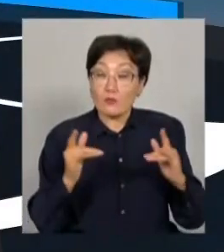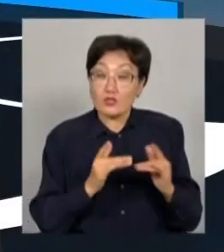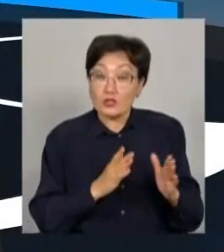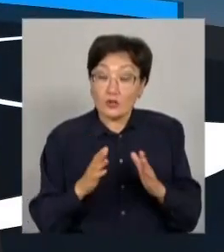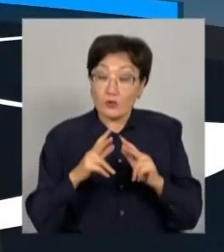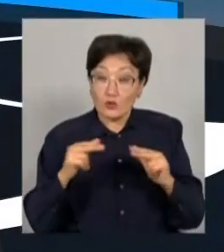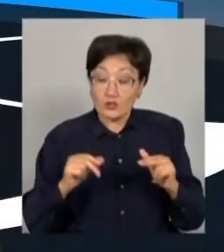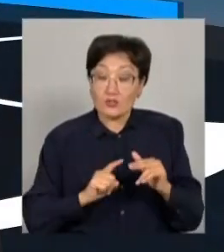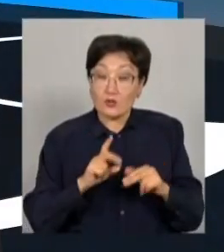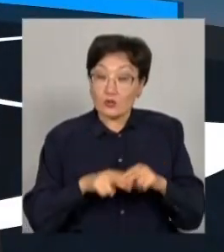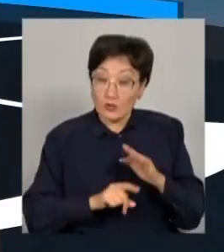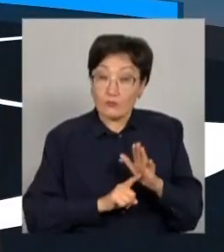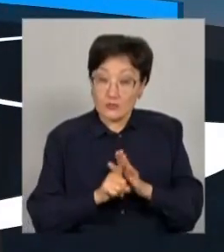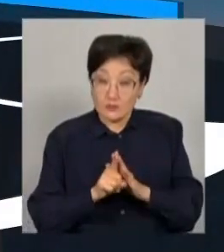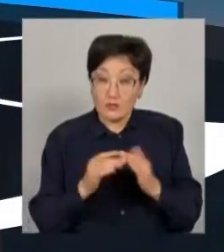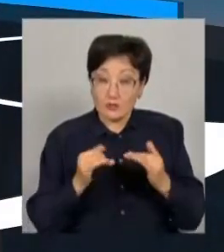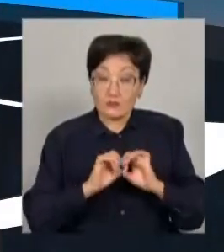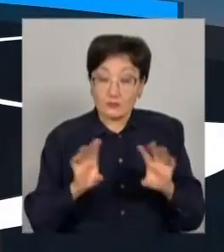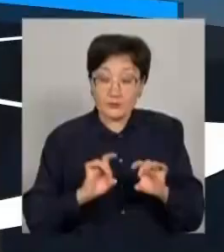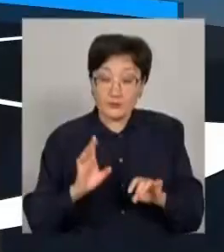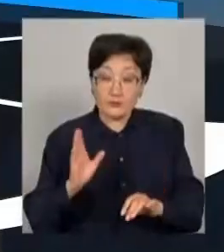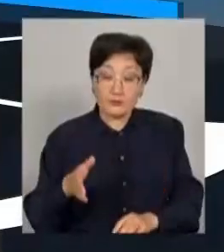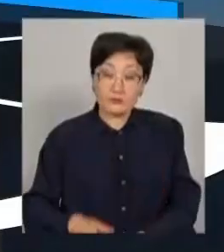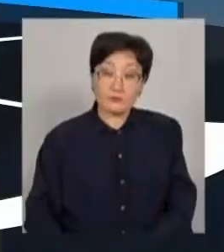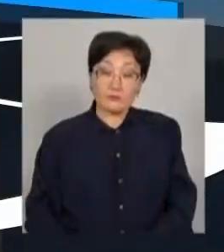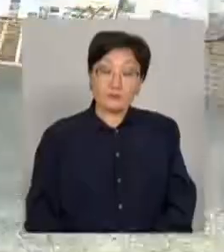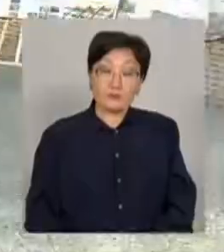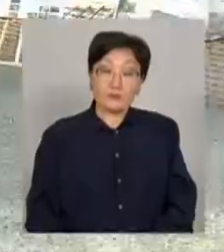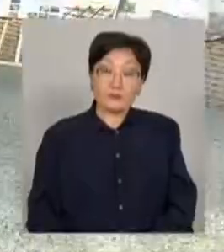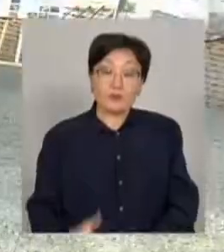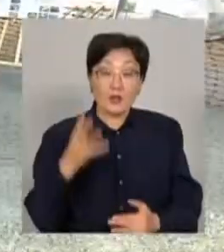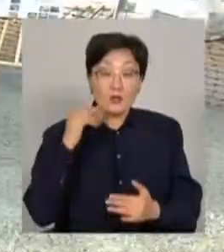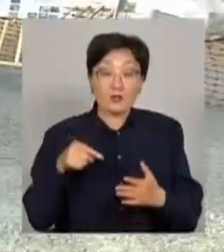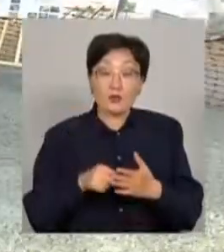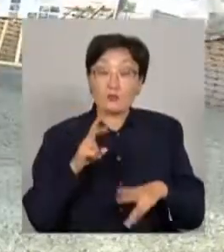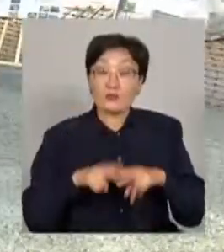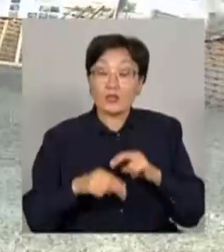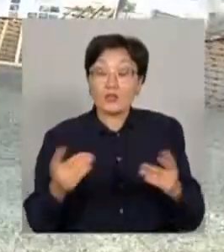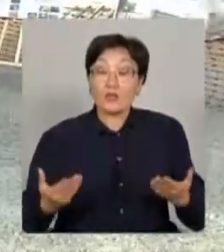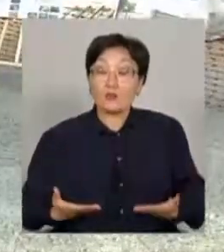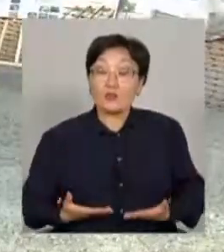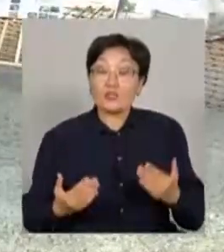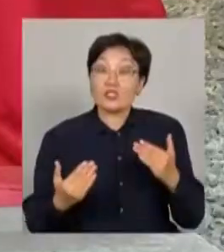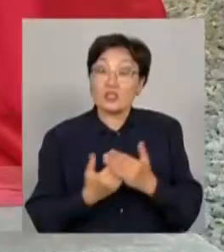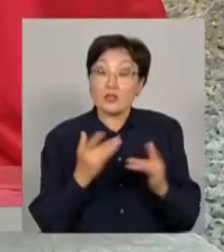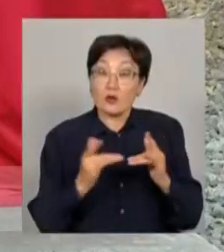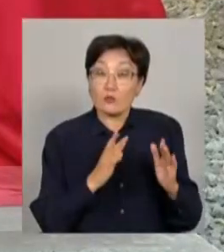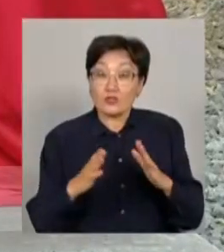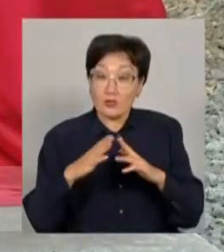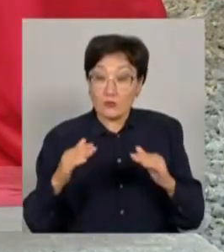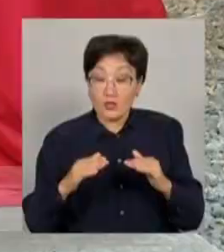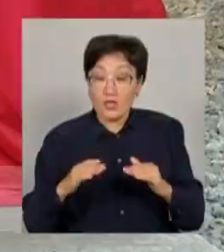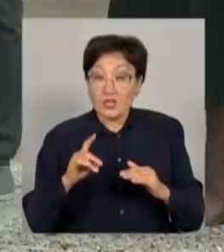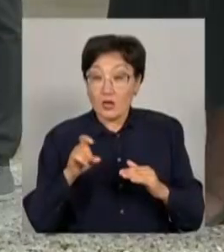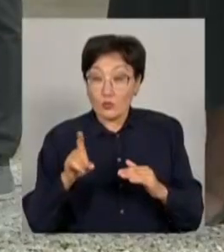құрылысы басталмақ. Әріптесім Оразай Нұртай айтады. Алматыда бой көтеретін жаңа жатақхана Нархоз университетінің